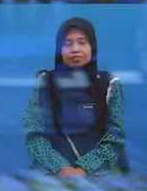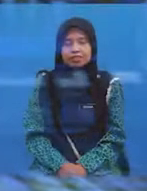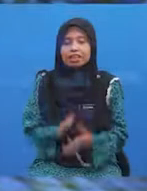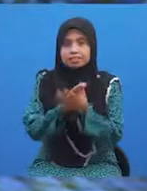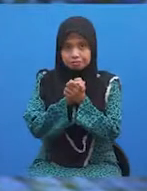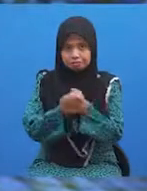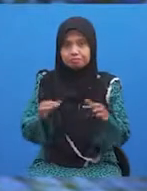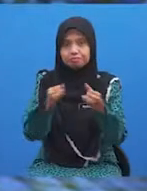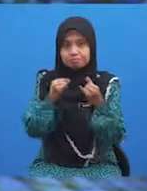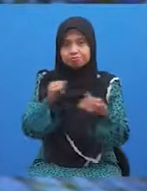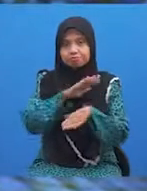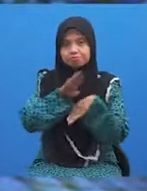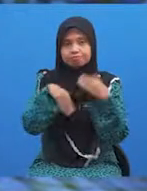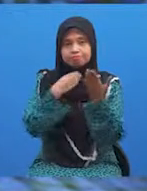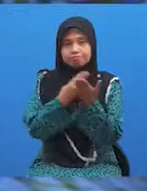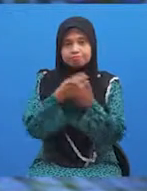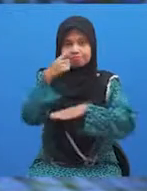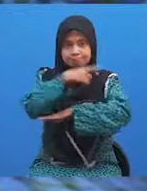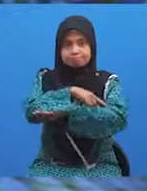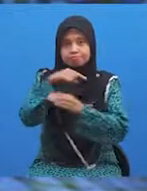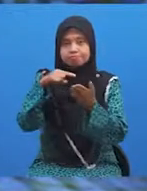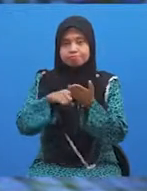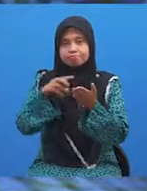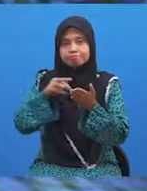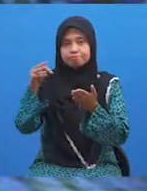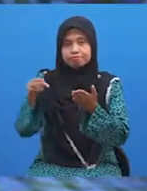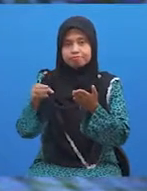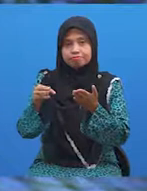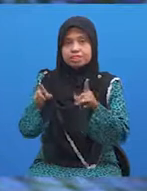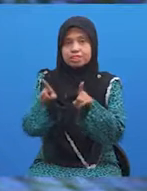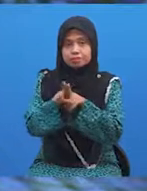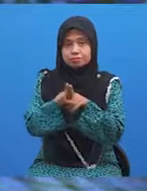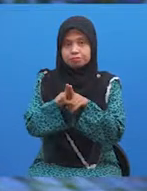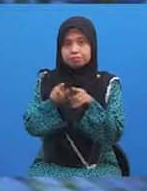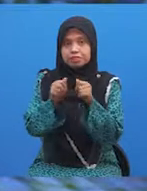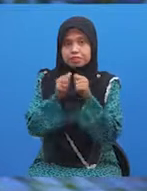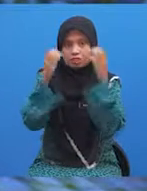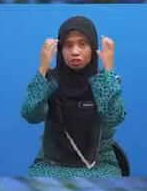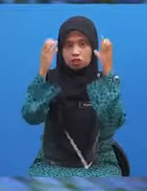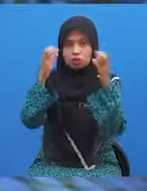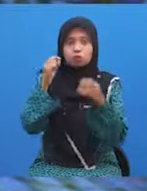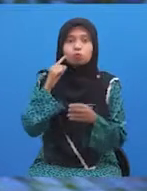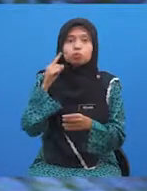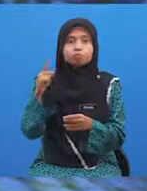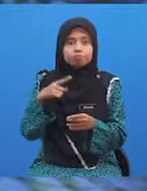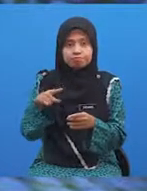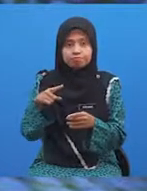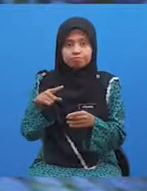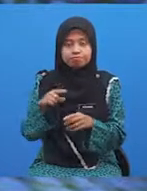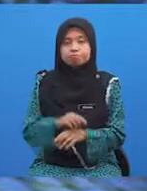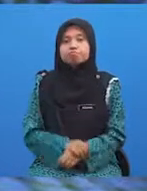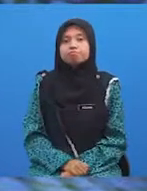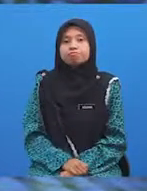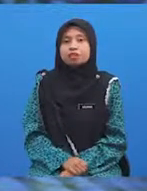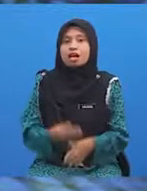Selamat sejahtera semua. Hari ini, murid-murid bersama saya, Cikgu Zainab Abdul